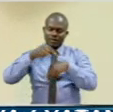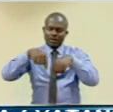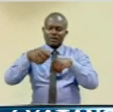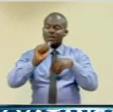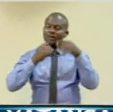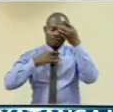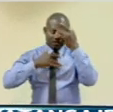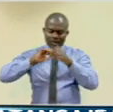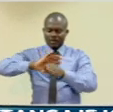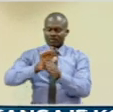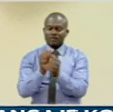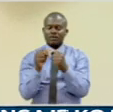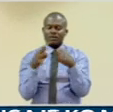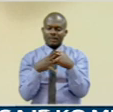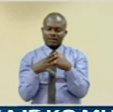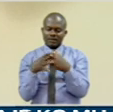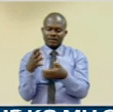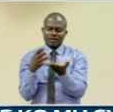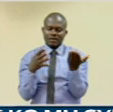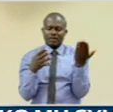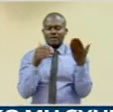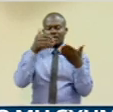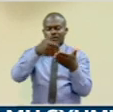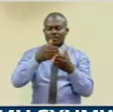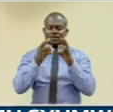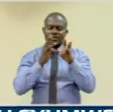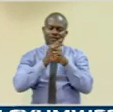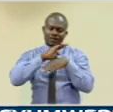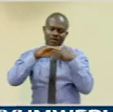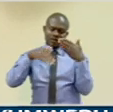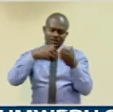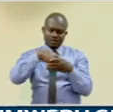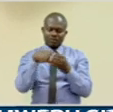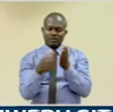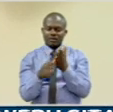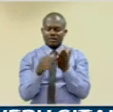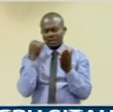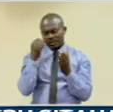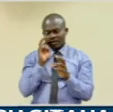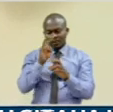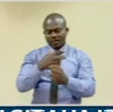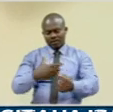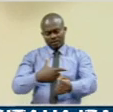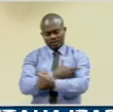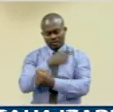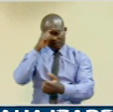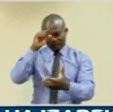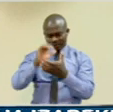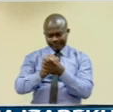cya COVID-19 cyashyize isi yose mu kaga. Haramutse habonetse urukingo